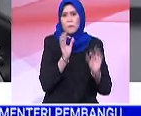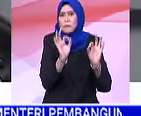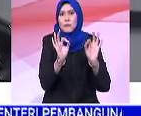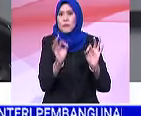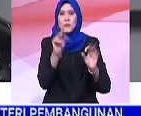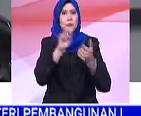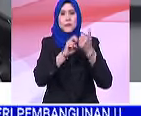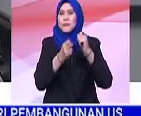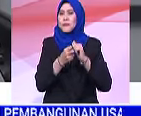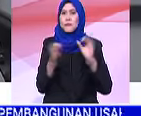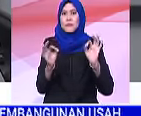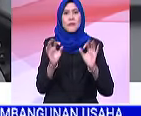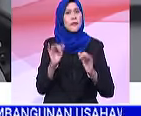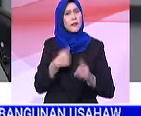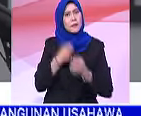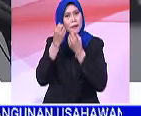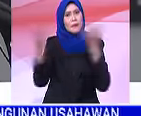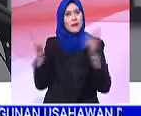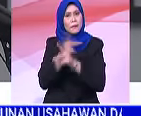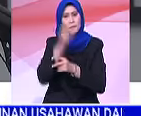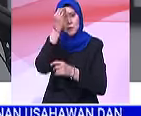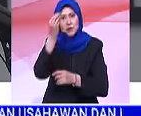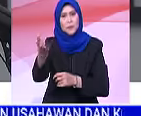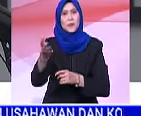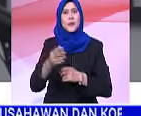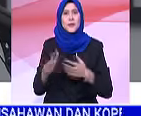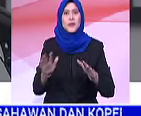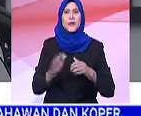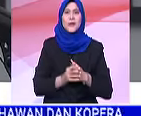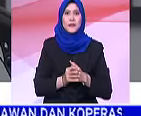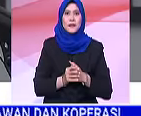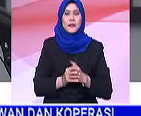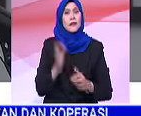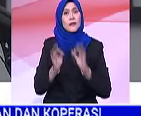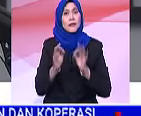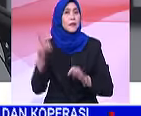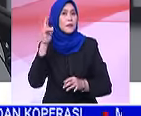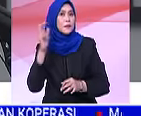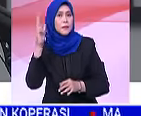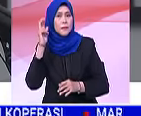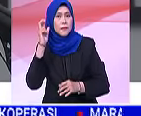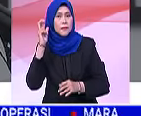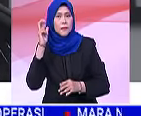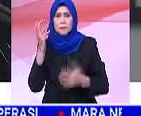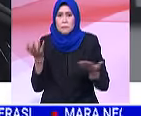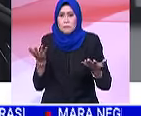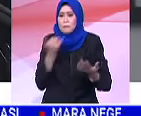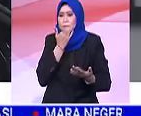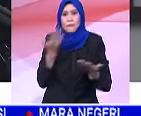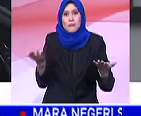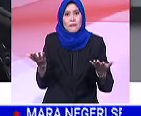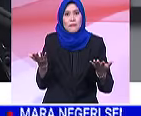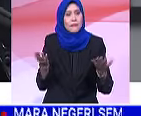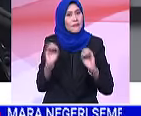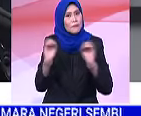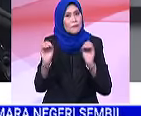masalah. Saya dah cakap banyak kali dah bahawa kalau kita dengar pun apa salahnya. Saya